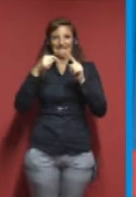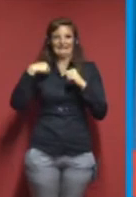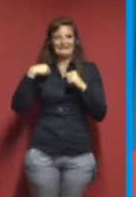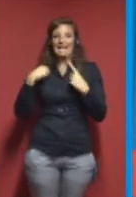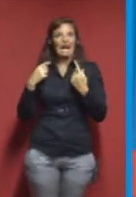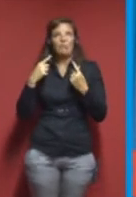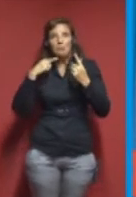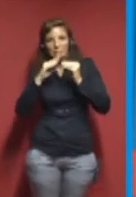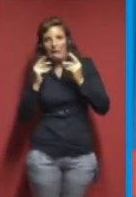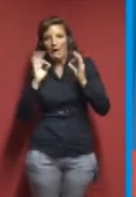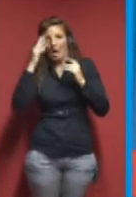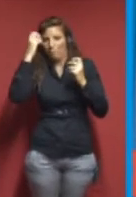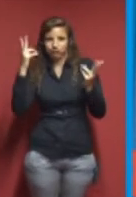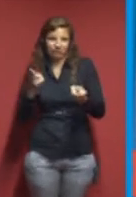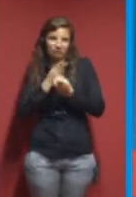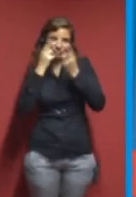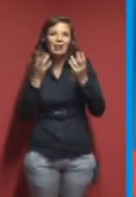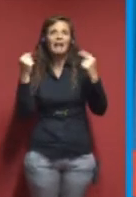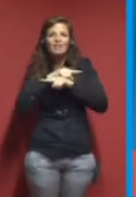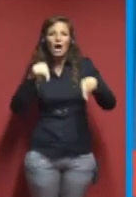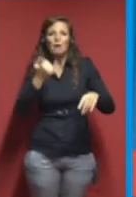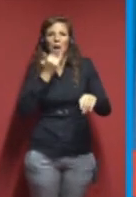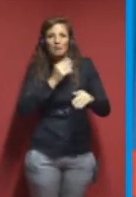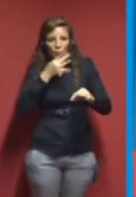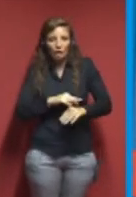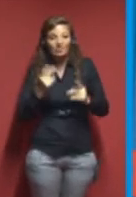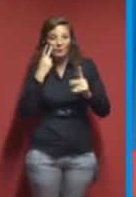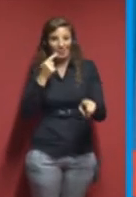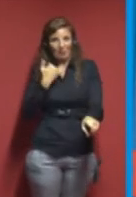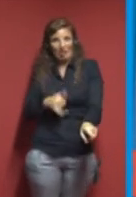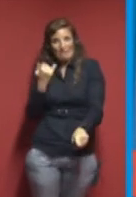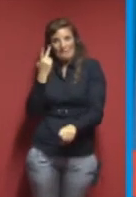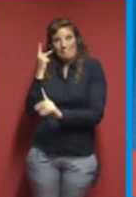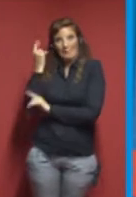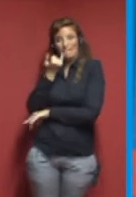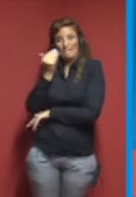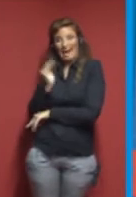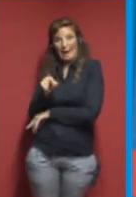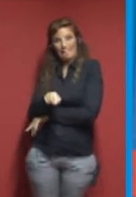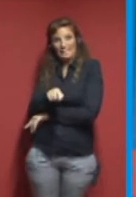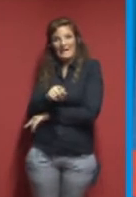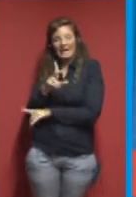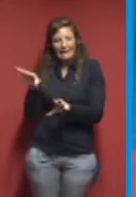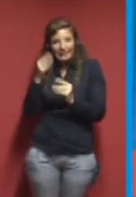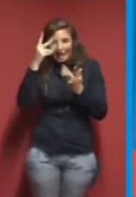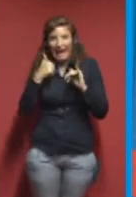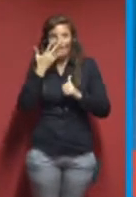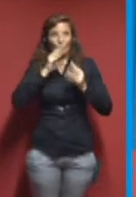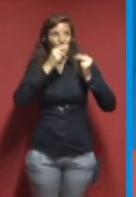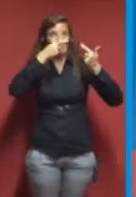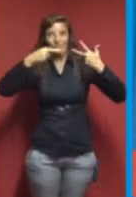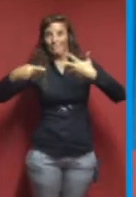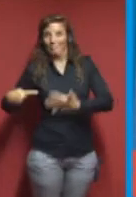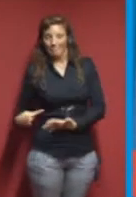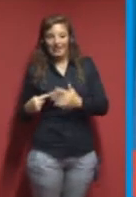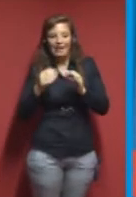immaginare infatti vediamo questa bambina che comincia a pensare io voglio fare questo quest'altro e quest altro ancora